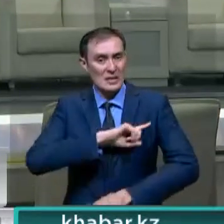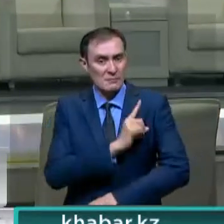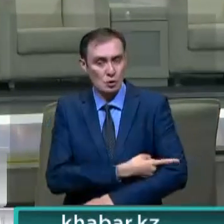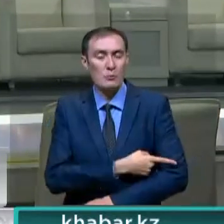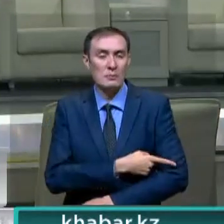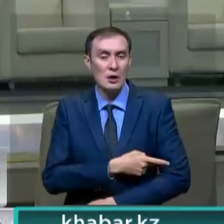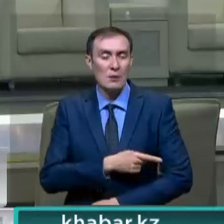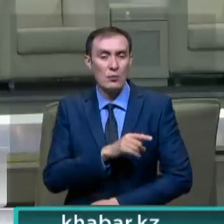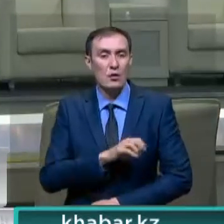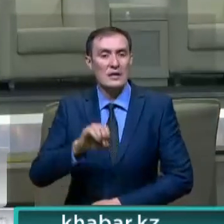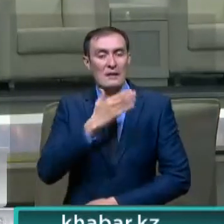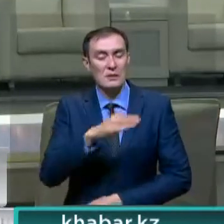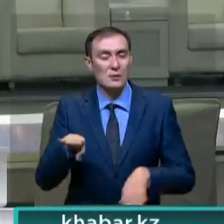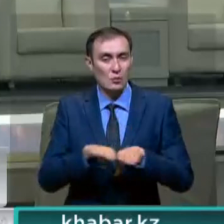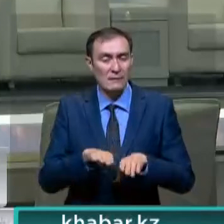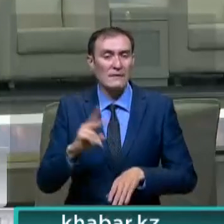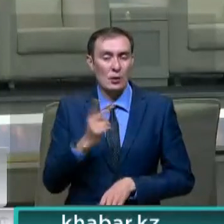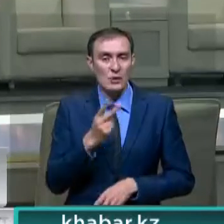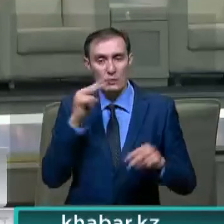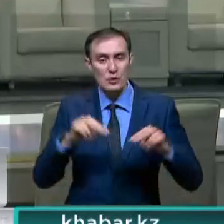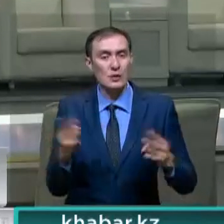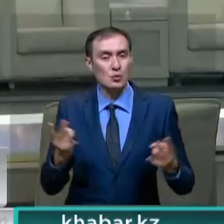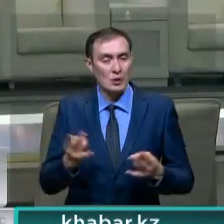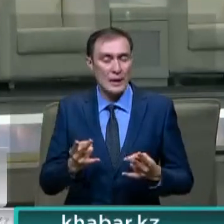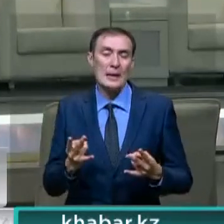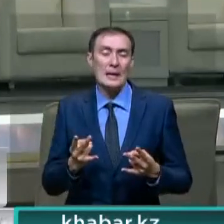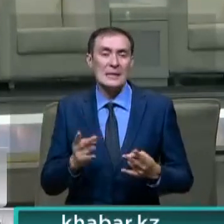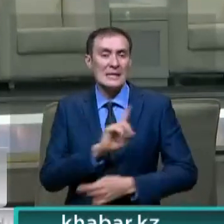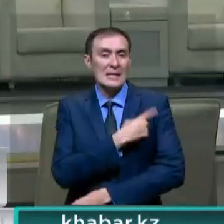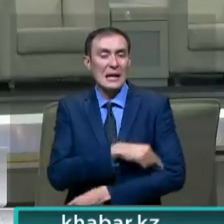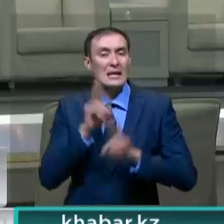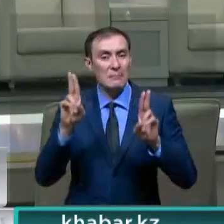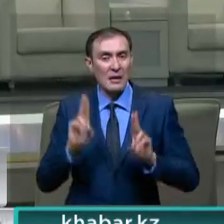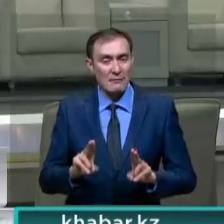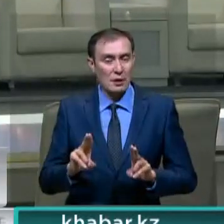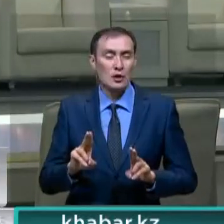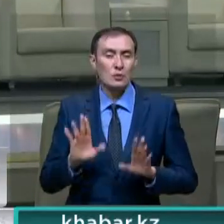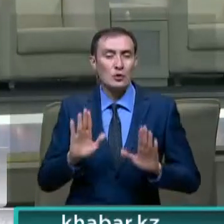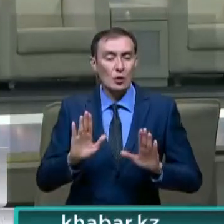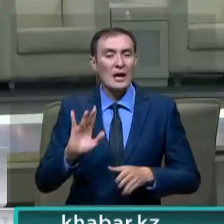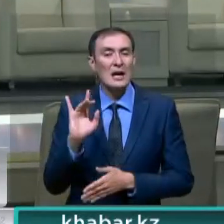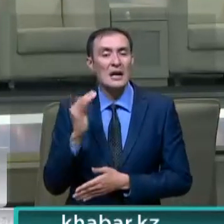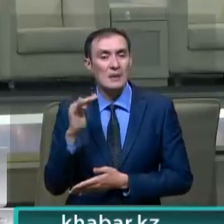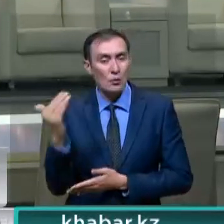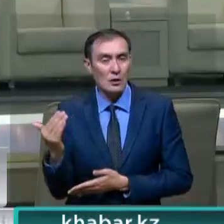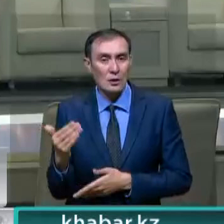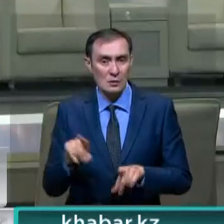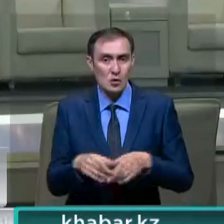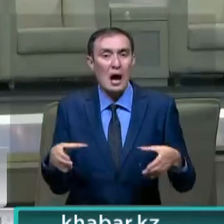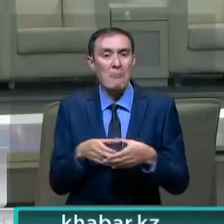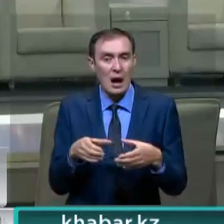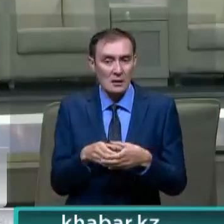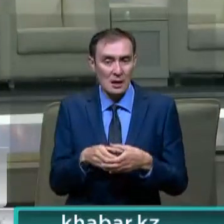высоким европейским стандартам. Это первое. И второе, соблюсти вот эти все санитарные нормы, да, то есть потому что это не только ребенок, да, за ребенком стоит целая